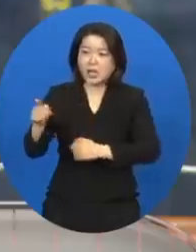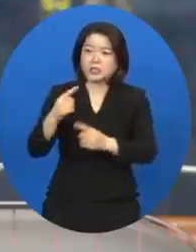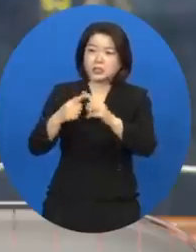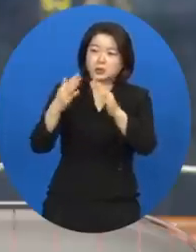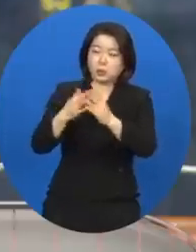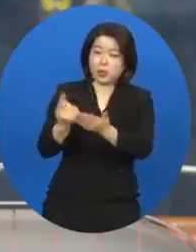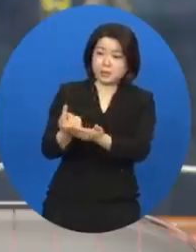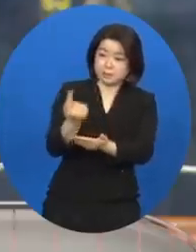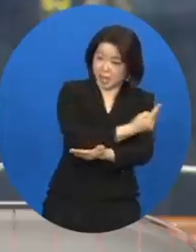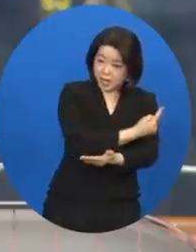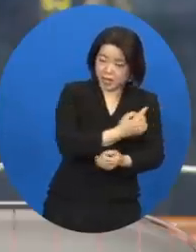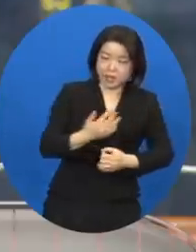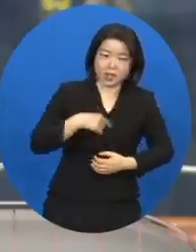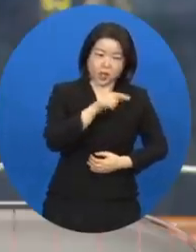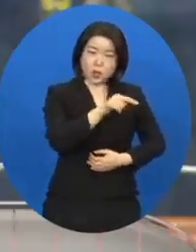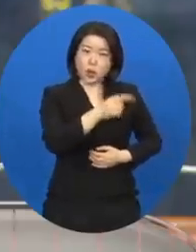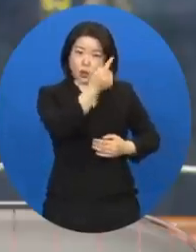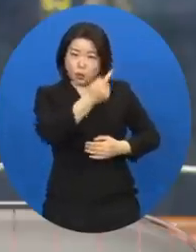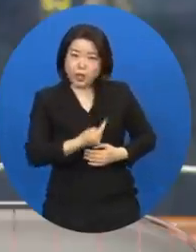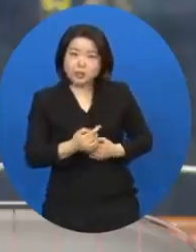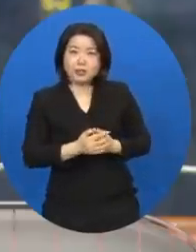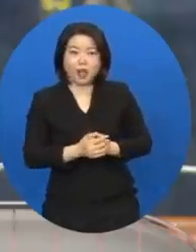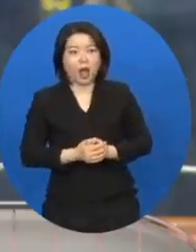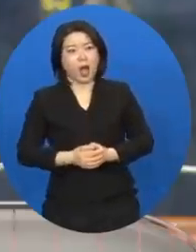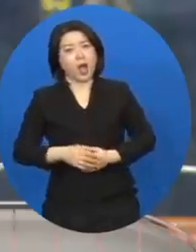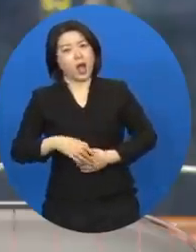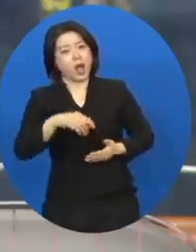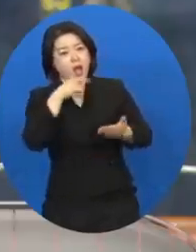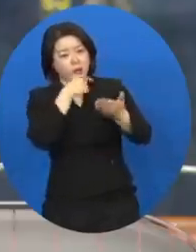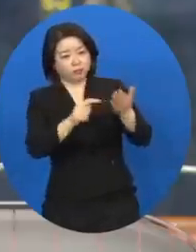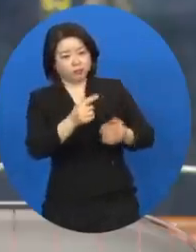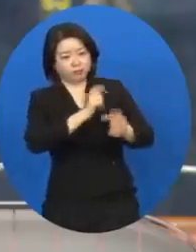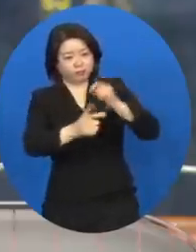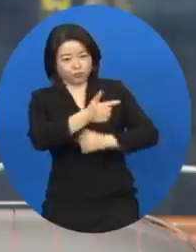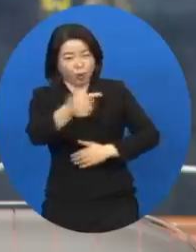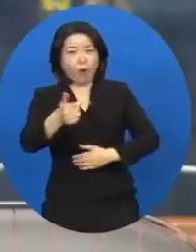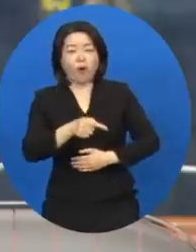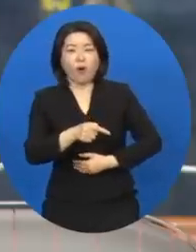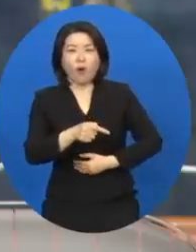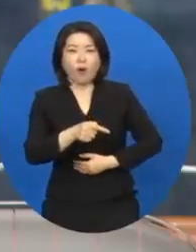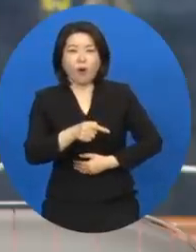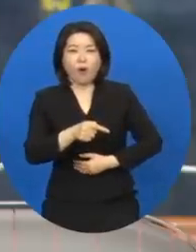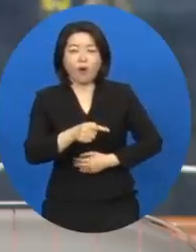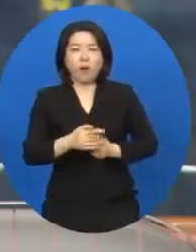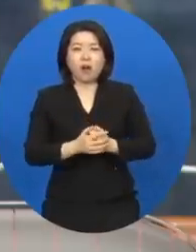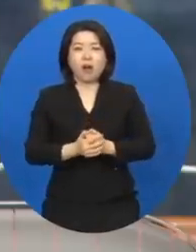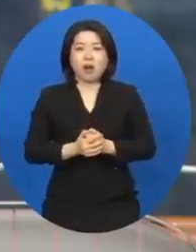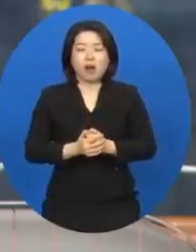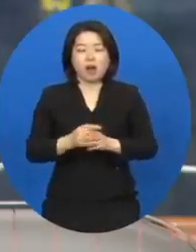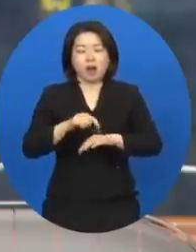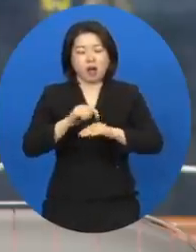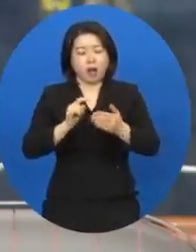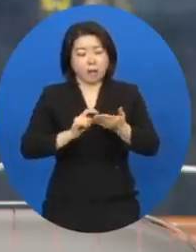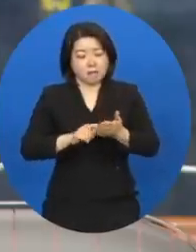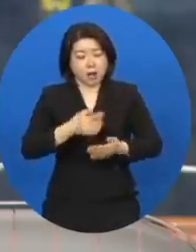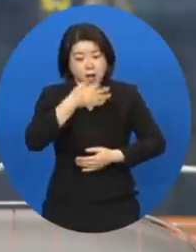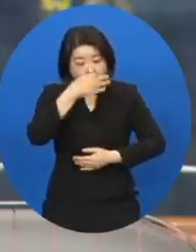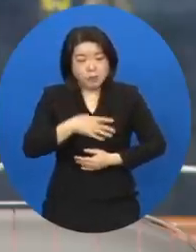떠나서 우리 교회를 왔는데 여기는 부채가 더 많더라. 그래서 너무 마음이 힘들다